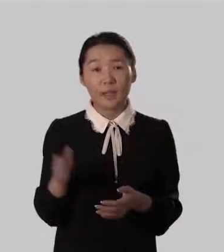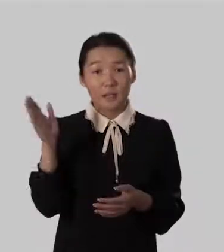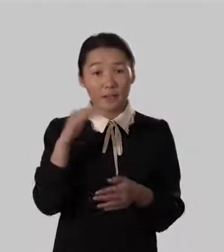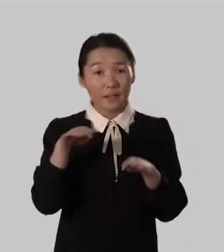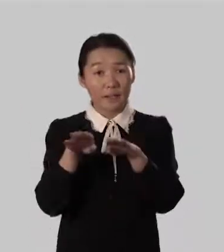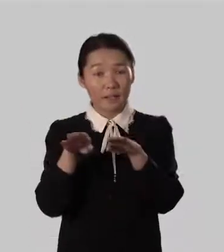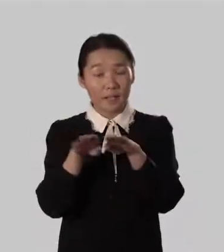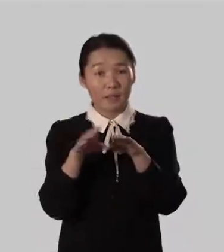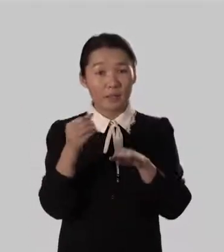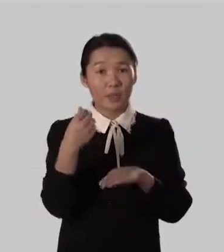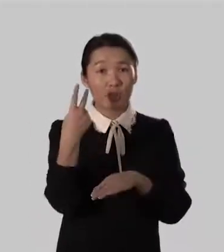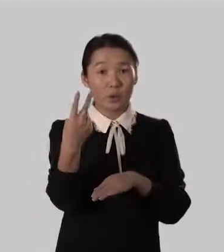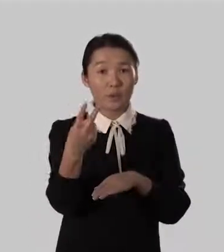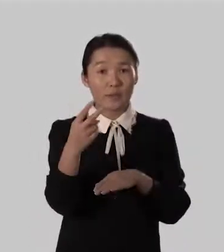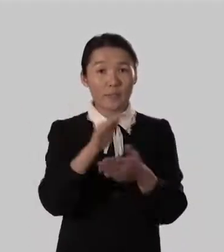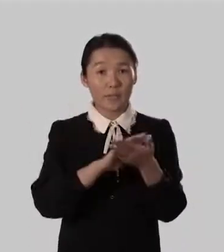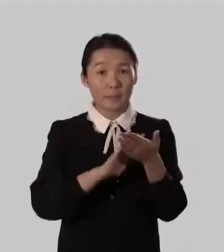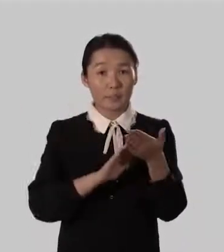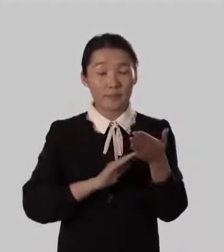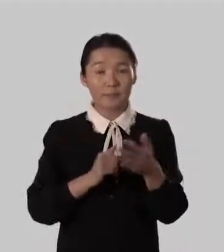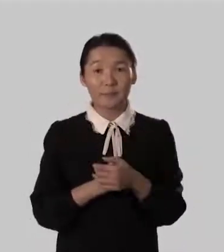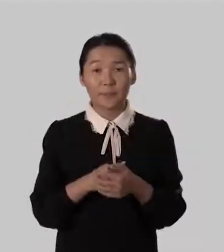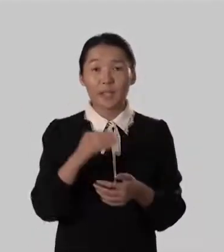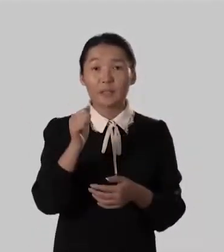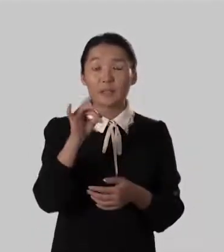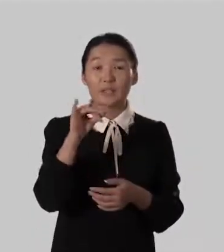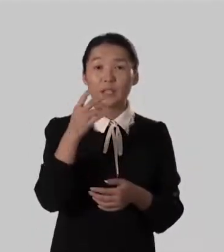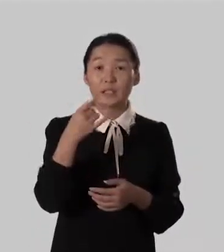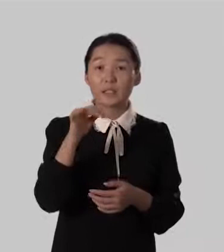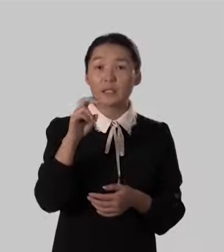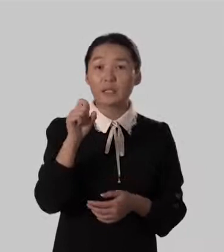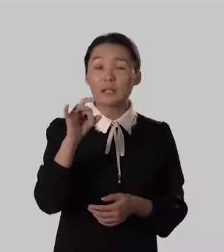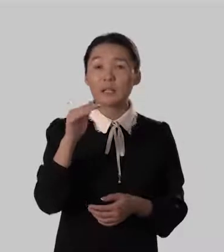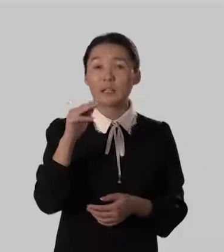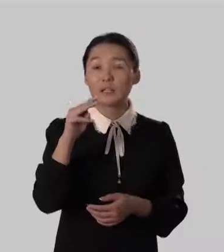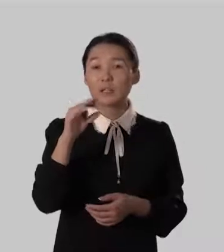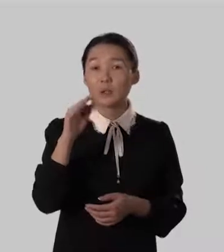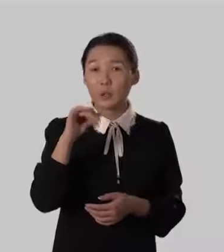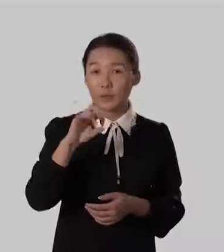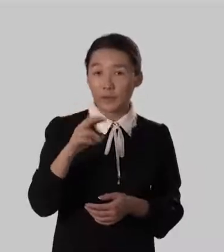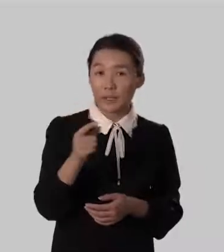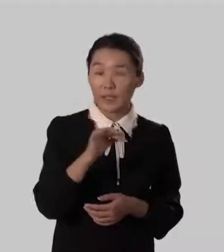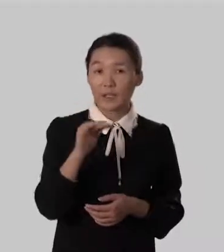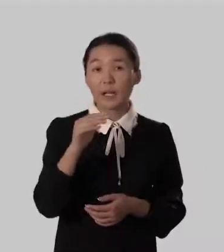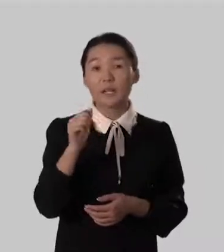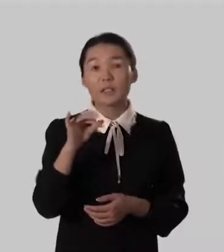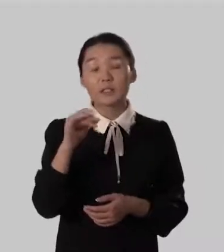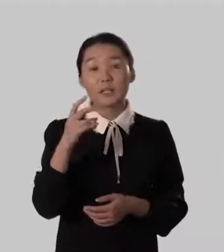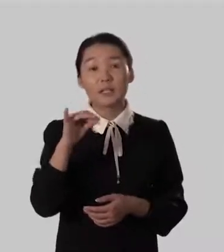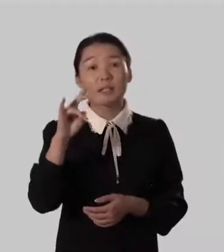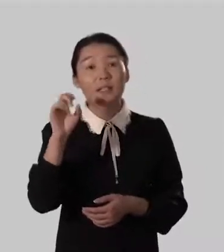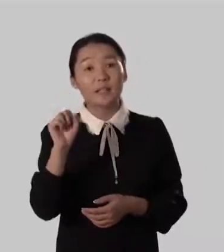давайте сравним еще 2 записи жареный картофель и жареный на